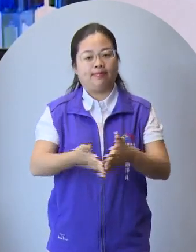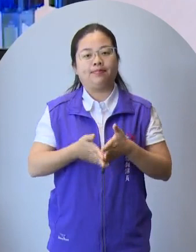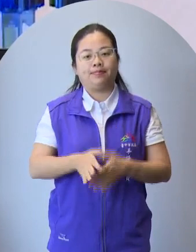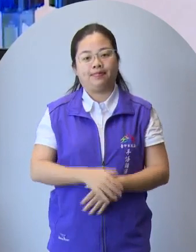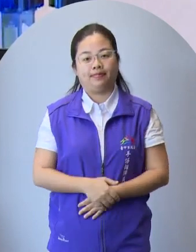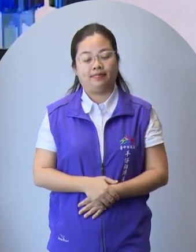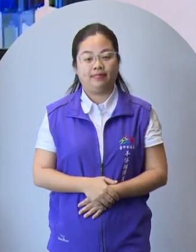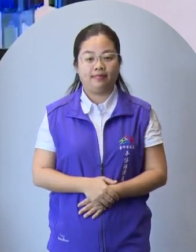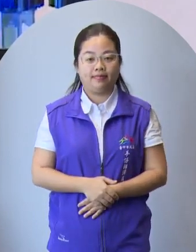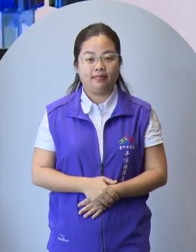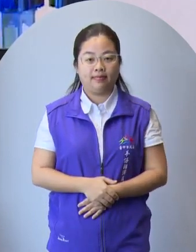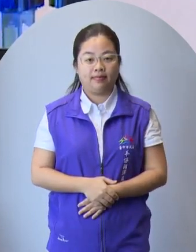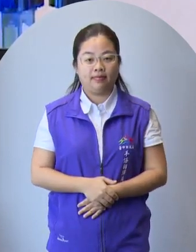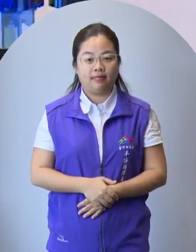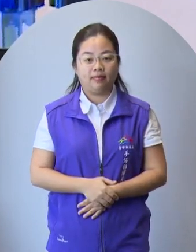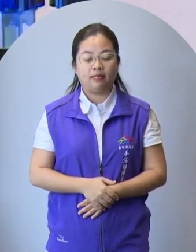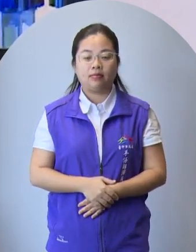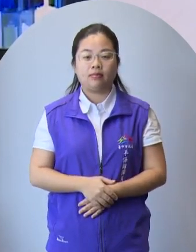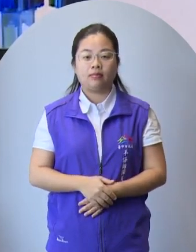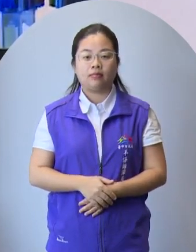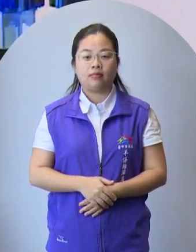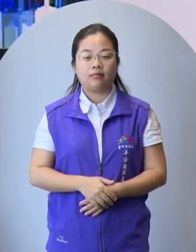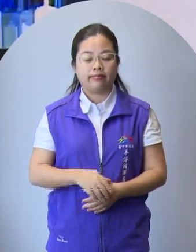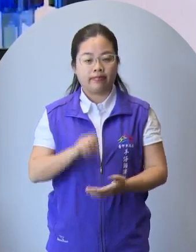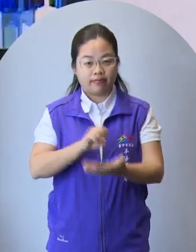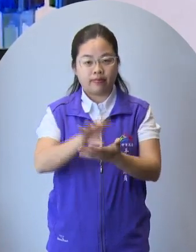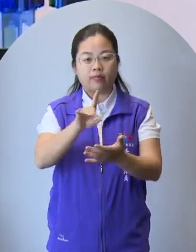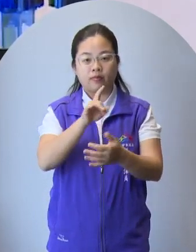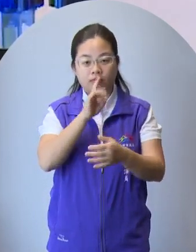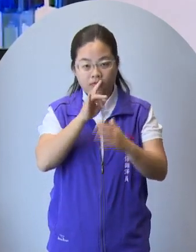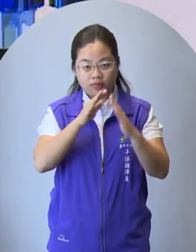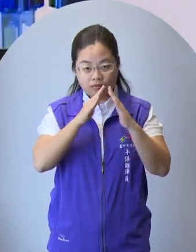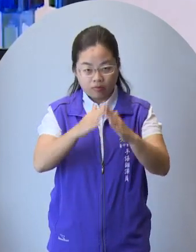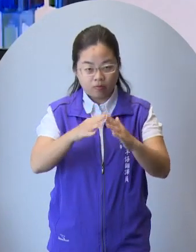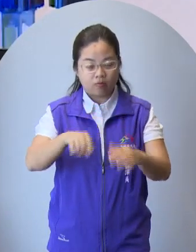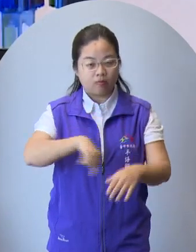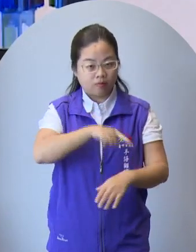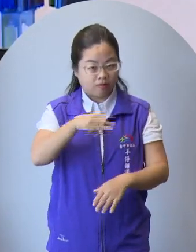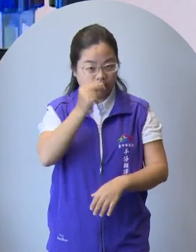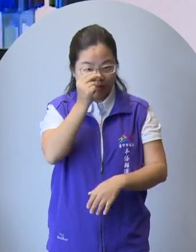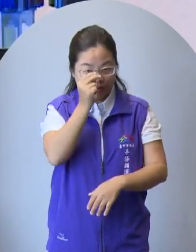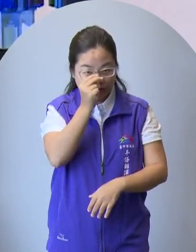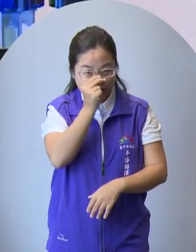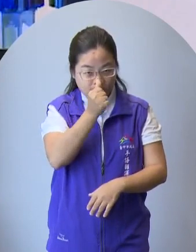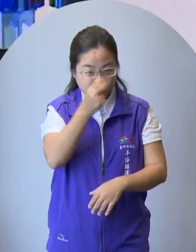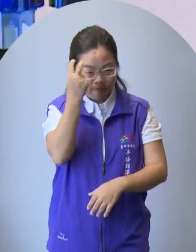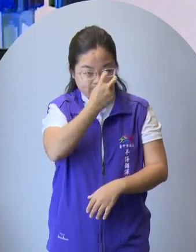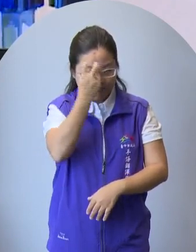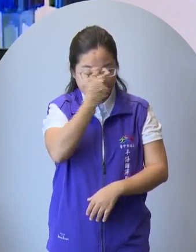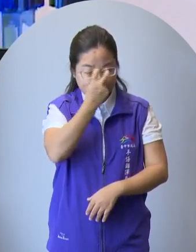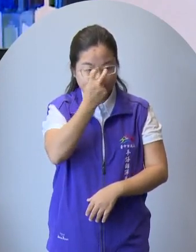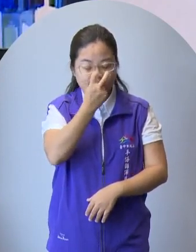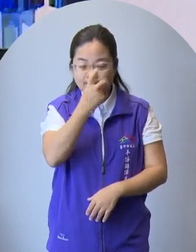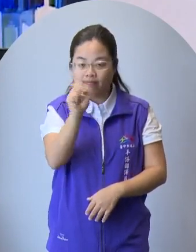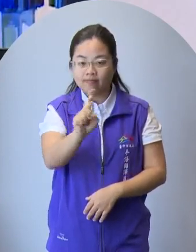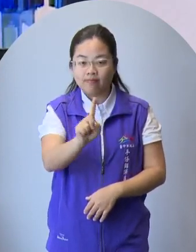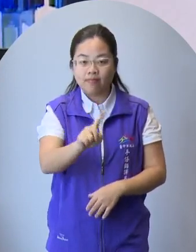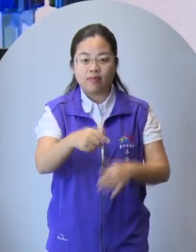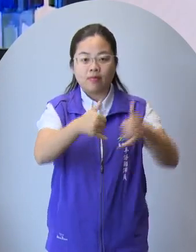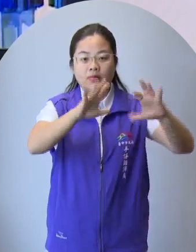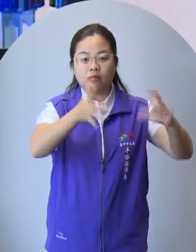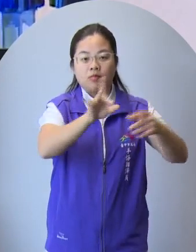哈。那所以呢，跟市民朋友报告一下，台中市有一个非常特别的检验措施。在民